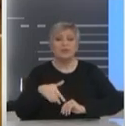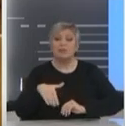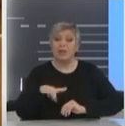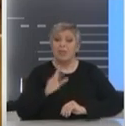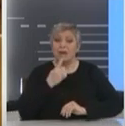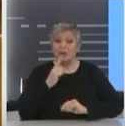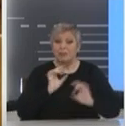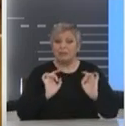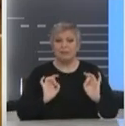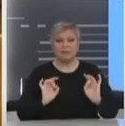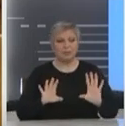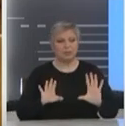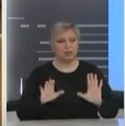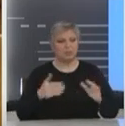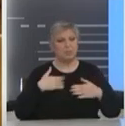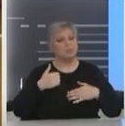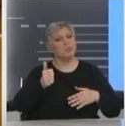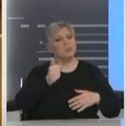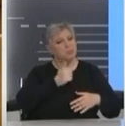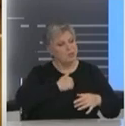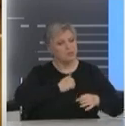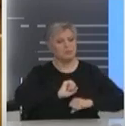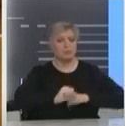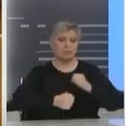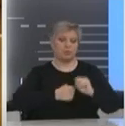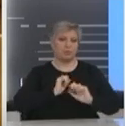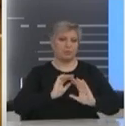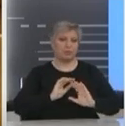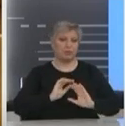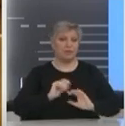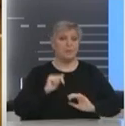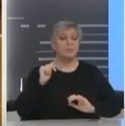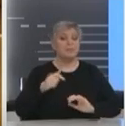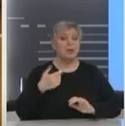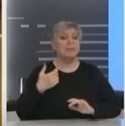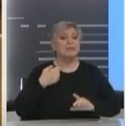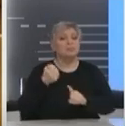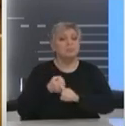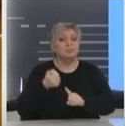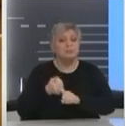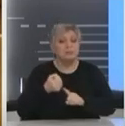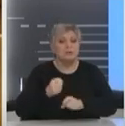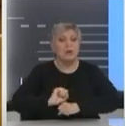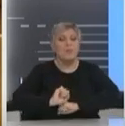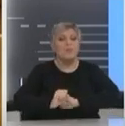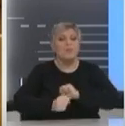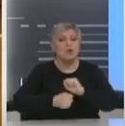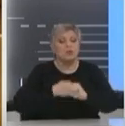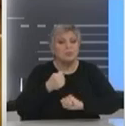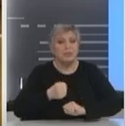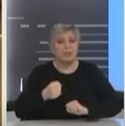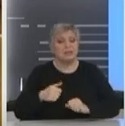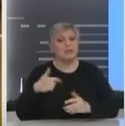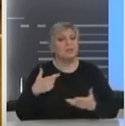Όταν παλεύαμε για την επιστροφή της εργασιακής κανονικότητας στην Ελλάδα κάτι ησυχία και δίναμε τη μάχη